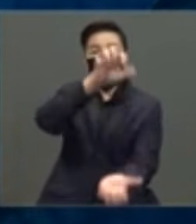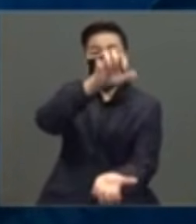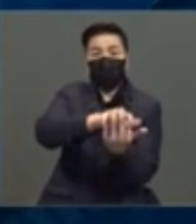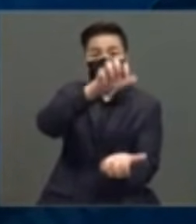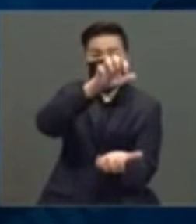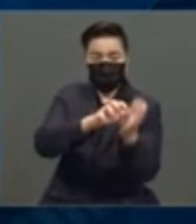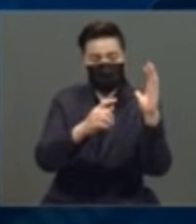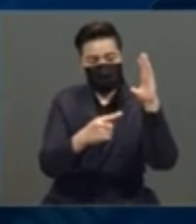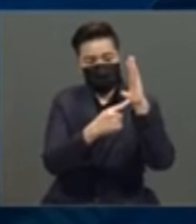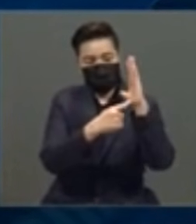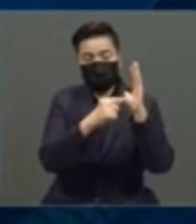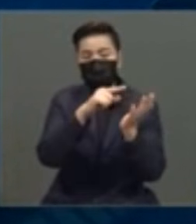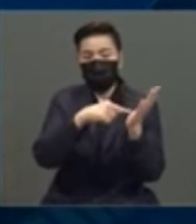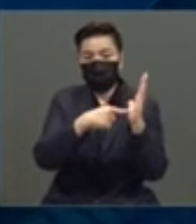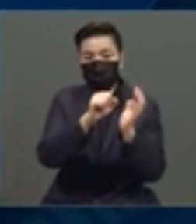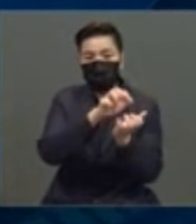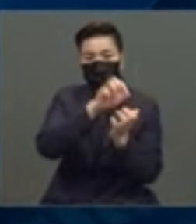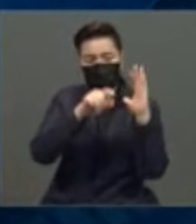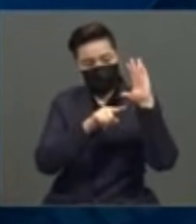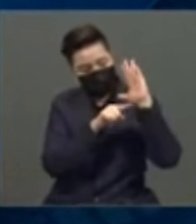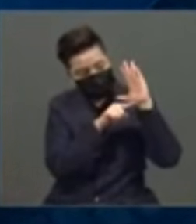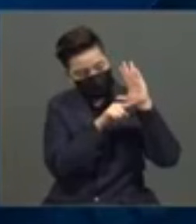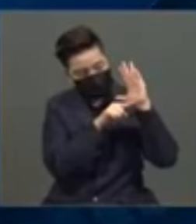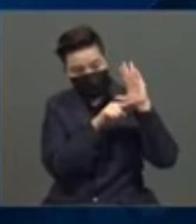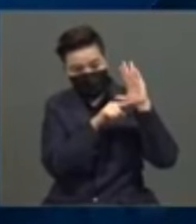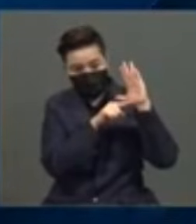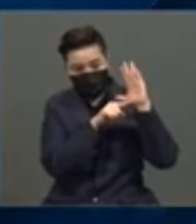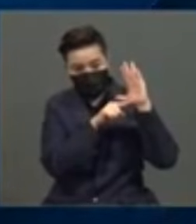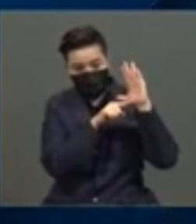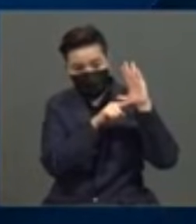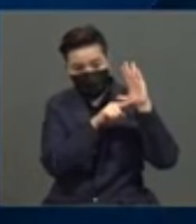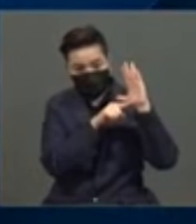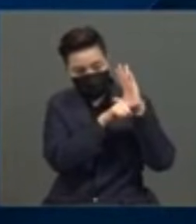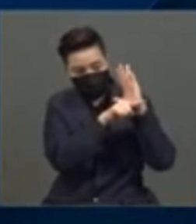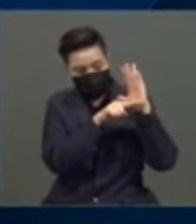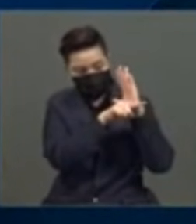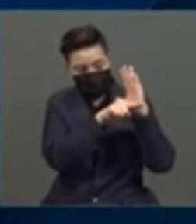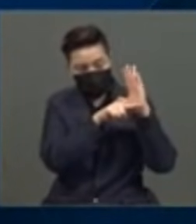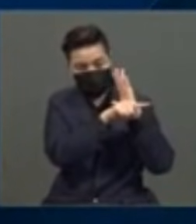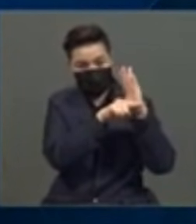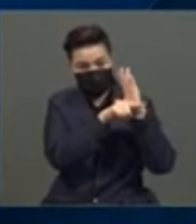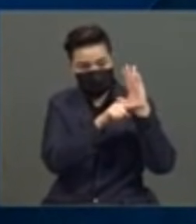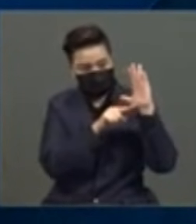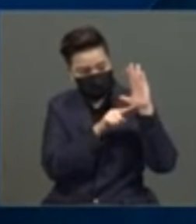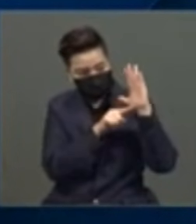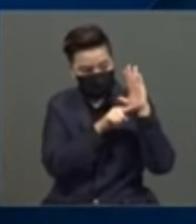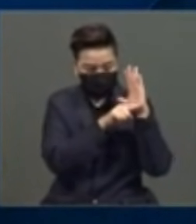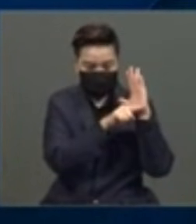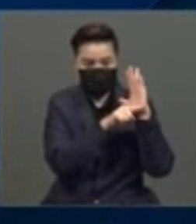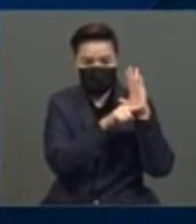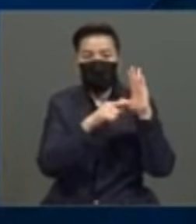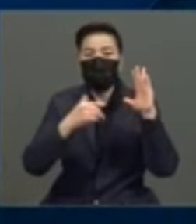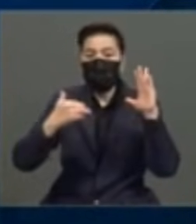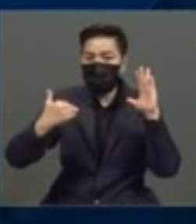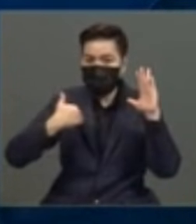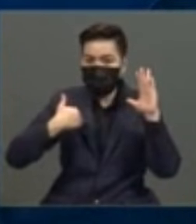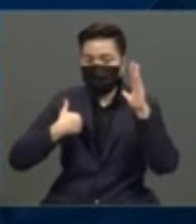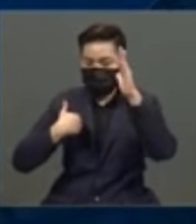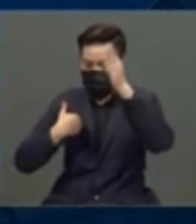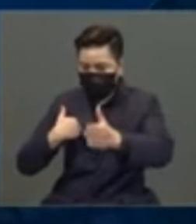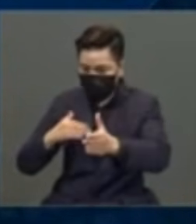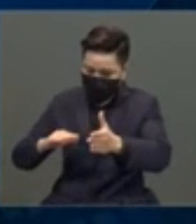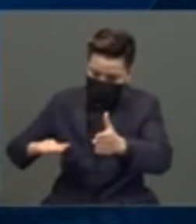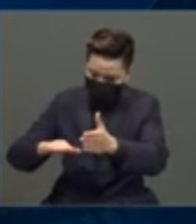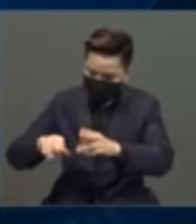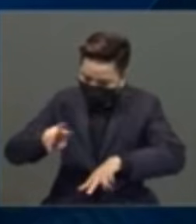ะครับแล้วก็ออกไปทางเส้นทางภาคตะวันออกทั้งหลายอย่างนี้ก็จะมีด่านภาย